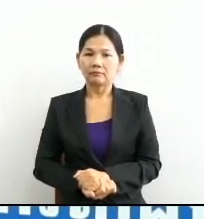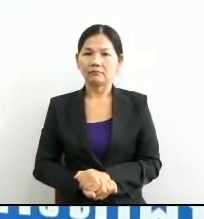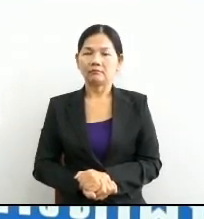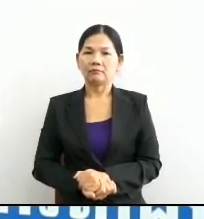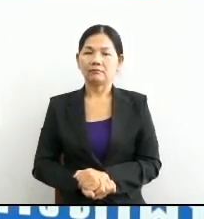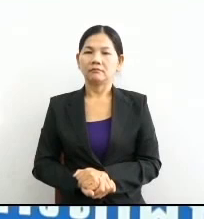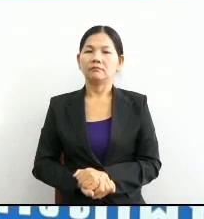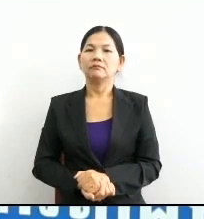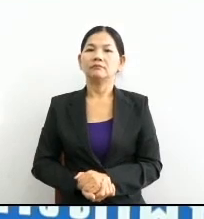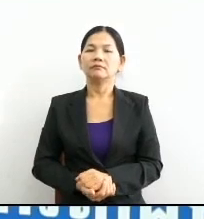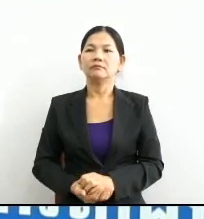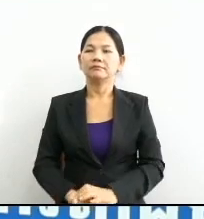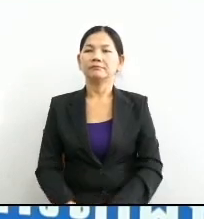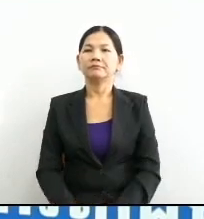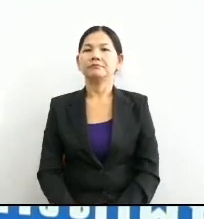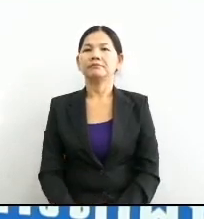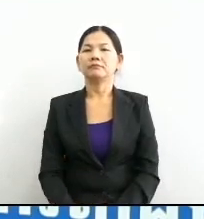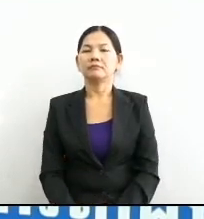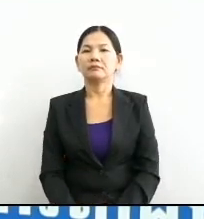chất đoàn ấy con